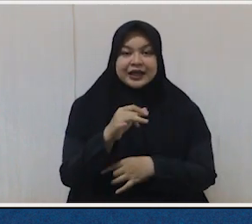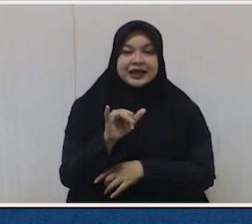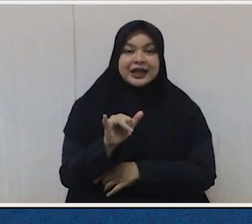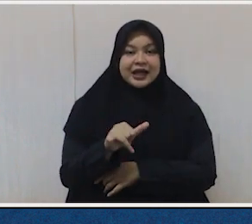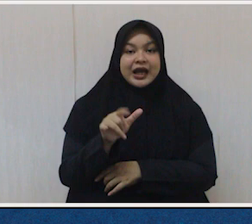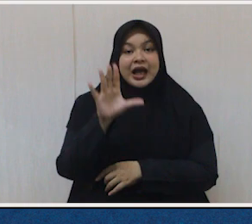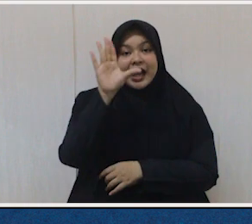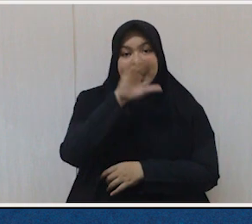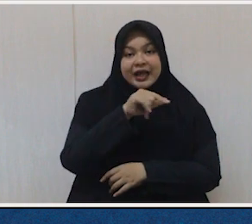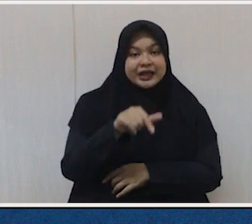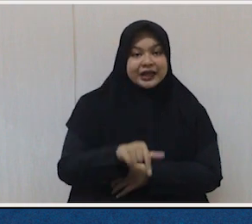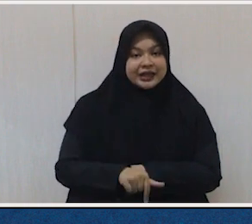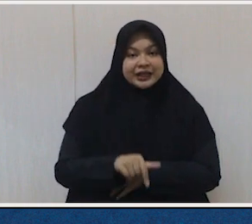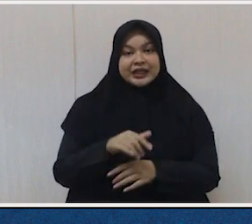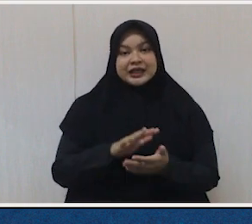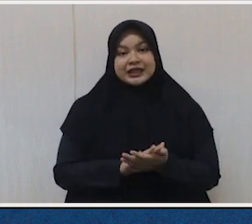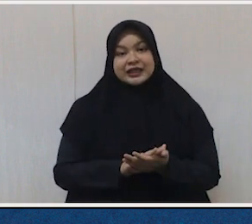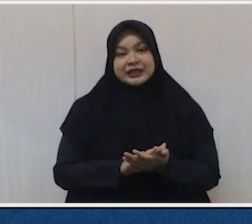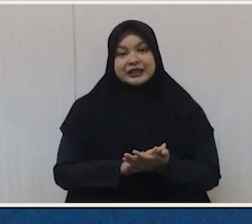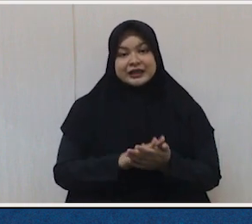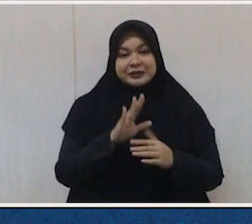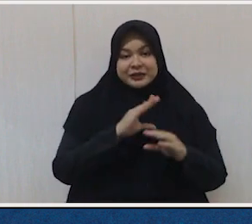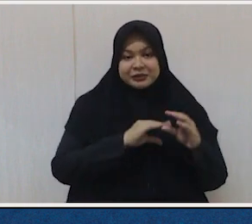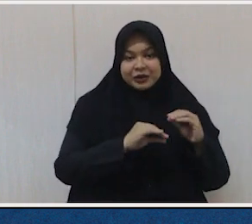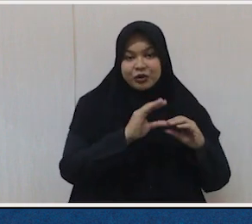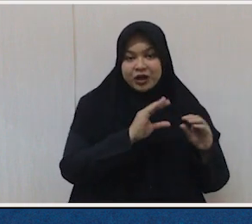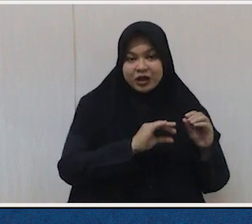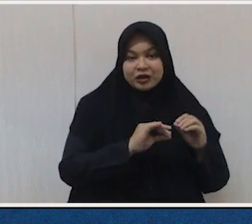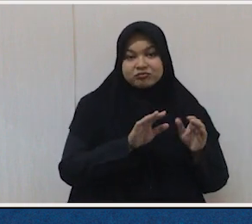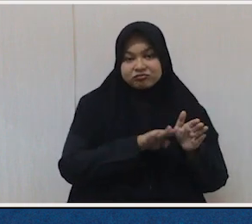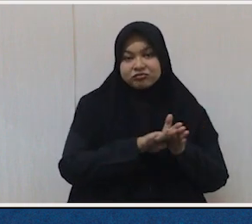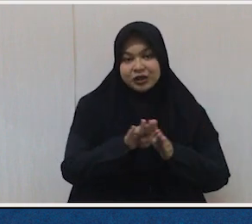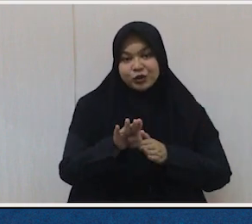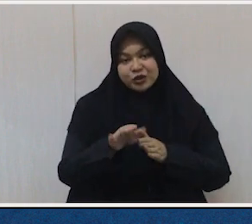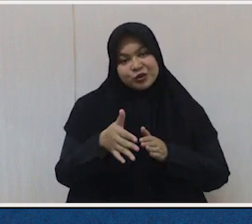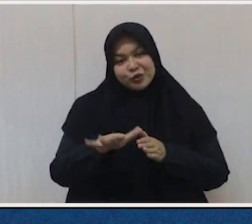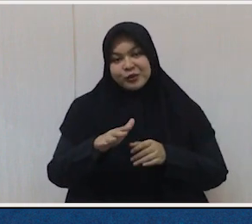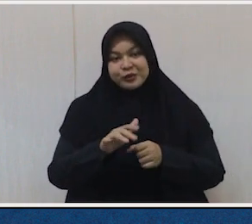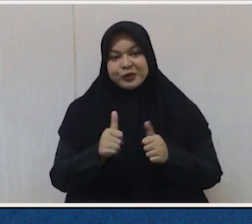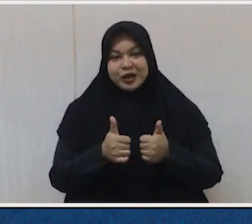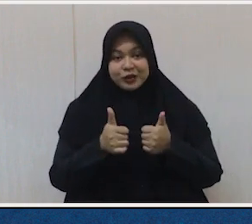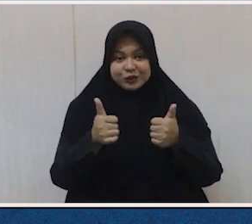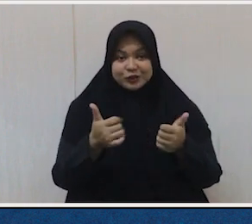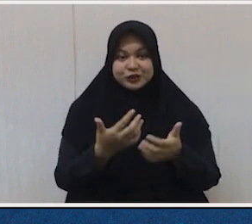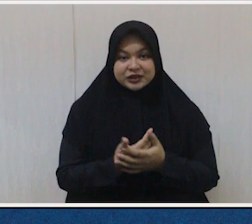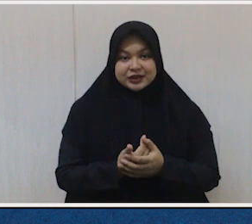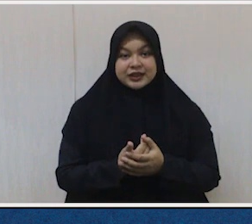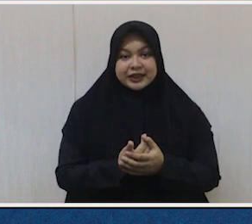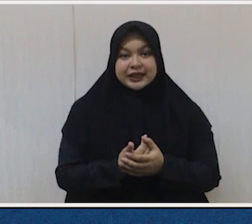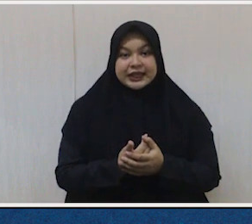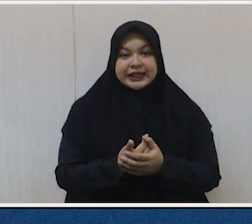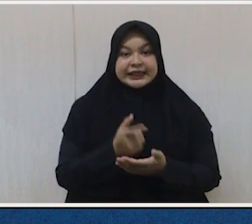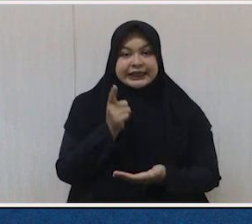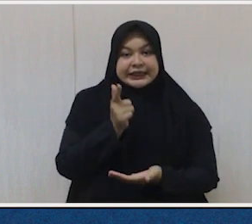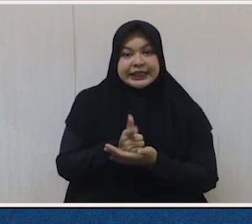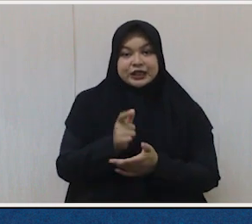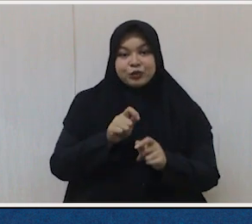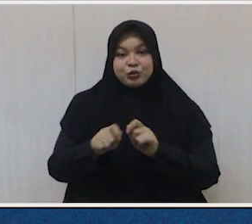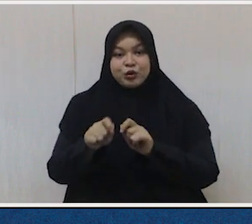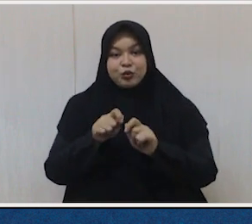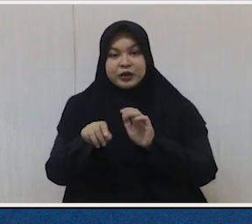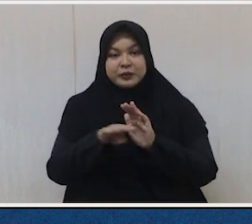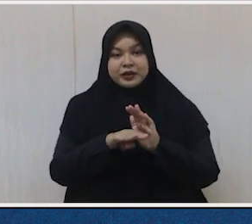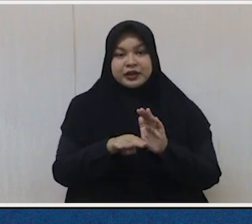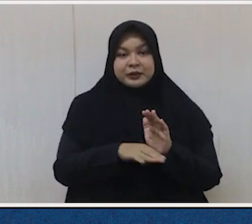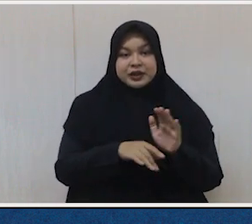ya dan hari ini e progresnya cukup lumayan ini PP ini karena kemudian ee di kejaksaan sudah membuat